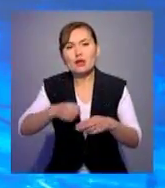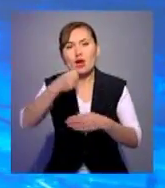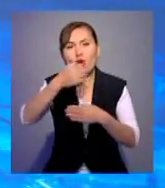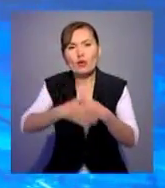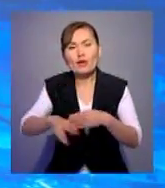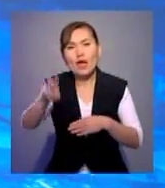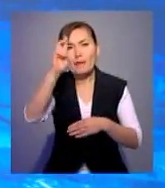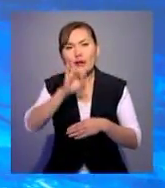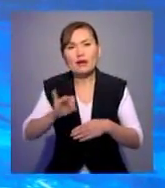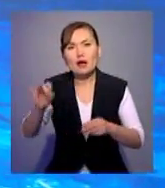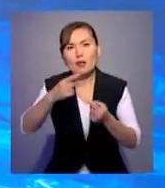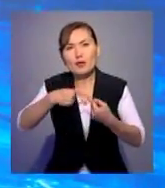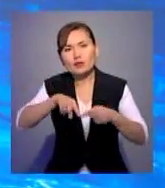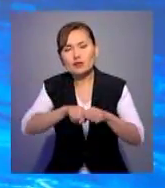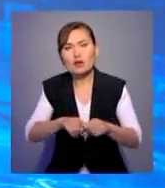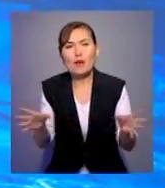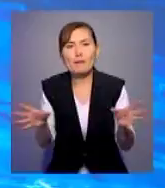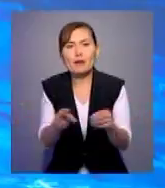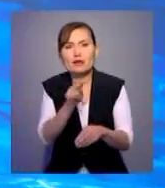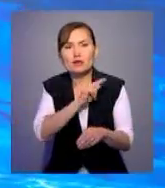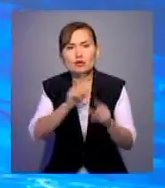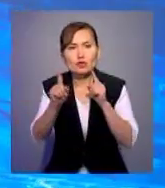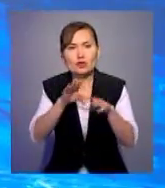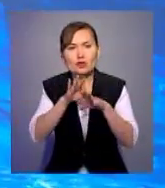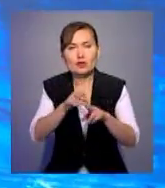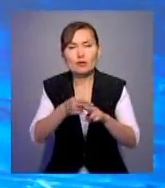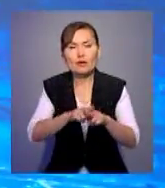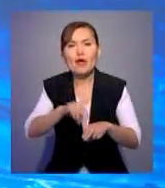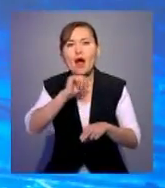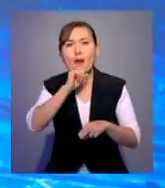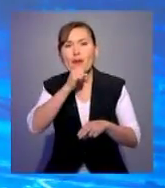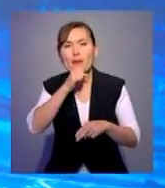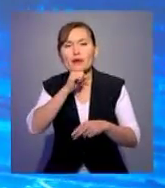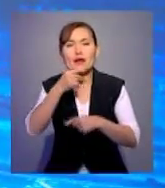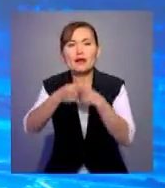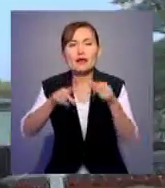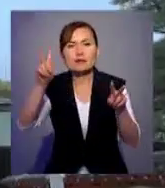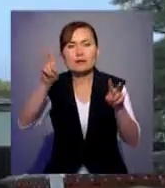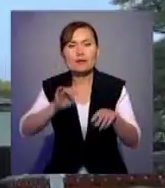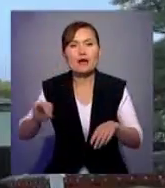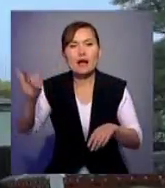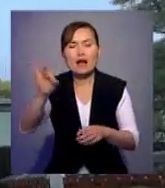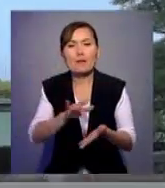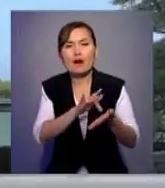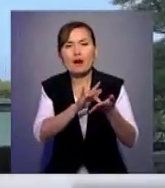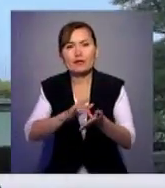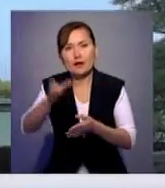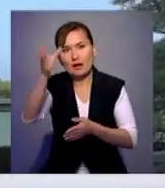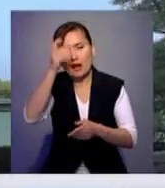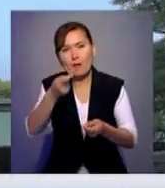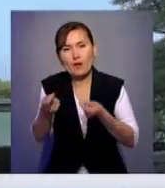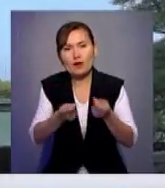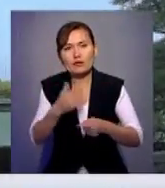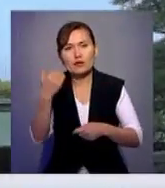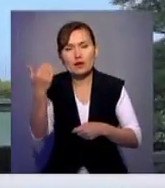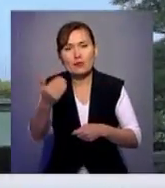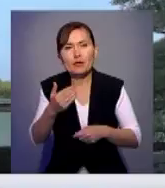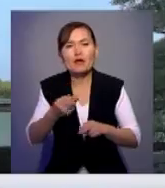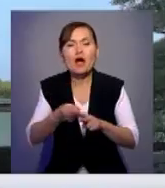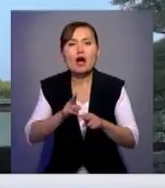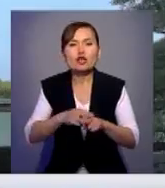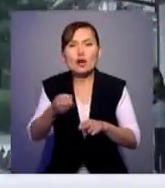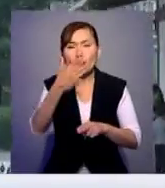Мемлекет тарихи институты бірлесіп дөңгелек үстел өткізді. Бабалар ізімен тарихи ғылыми экспедициясының жетекшісі Сапар Ысқақовтың